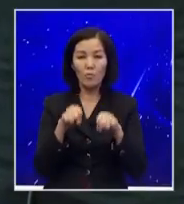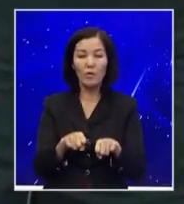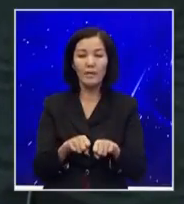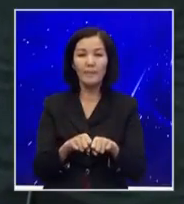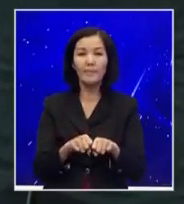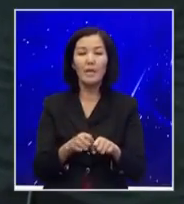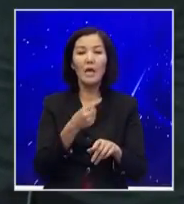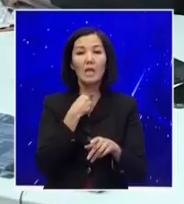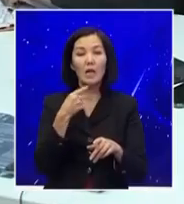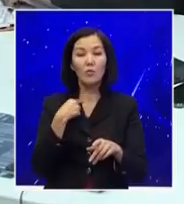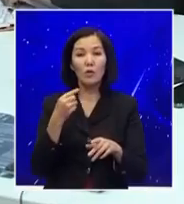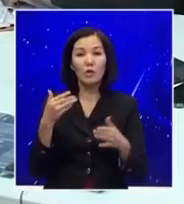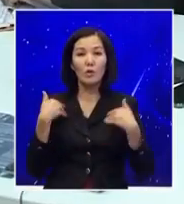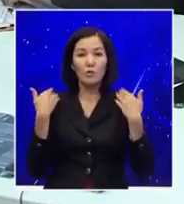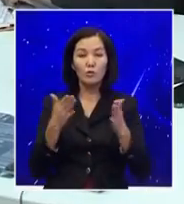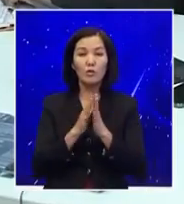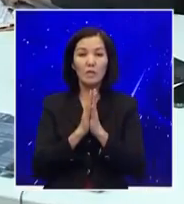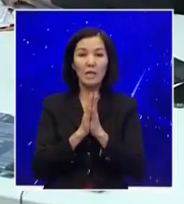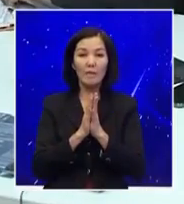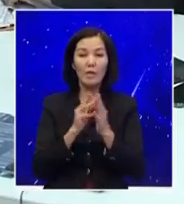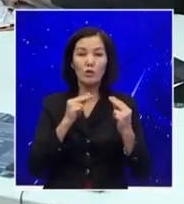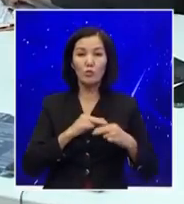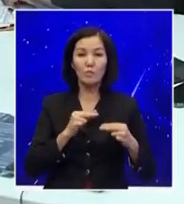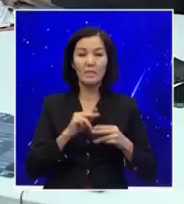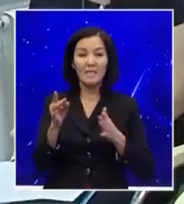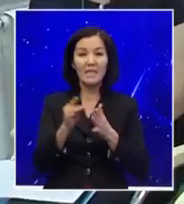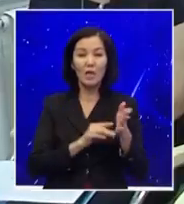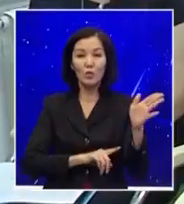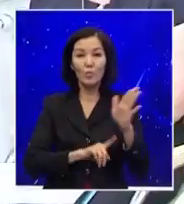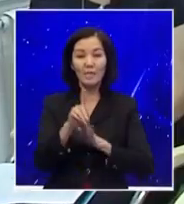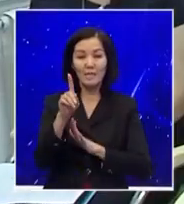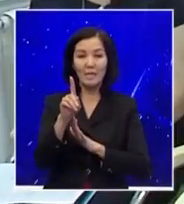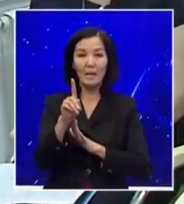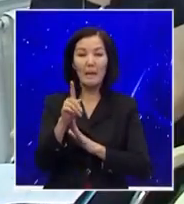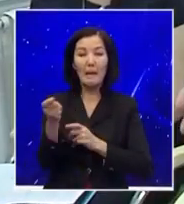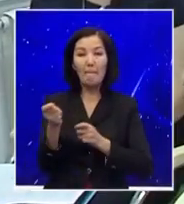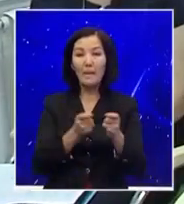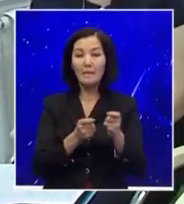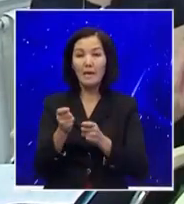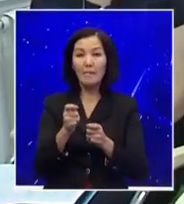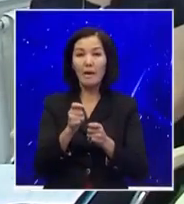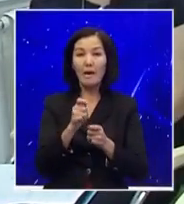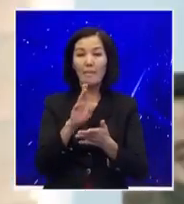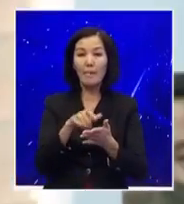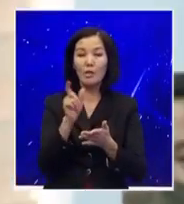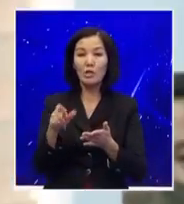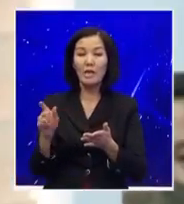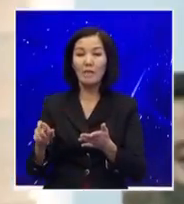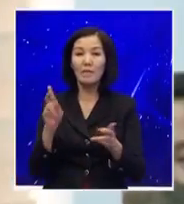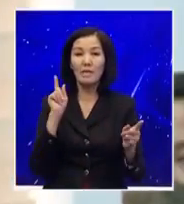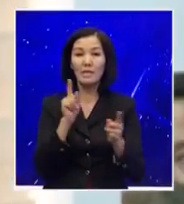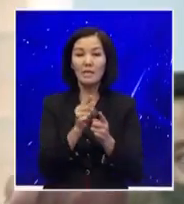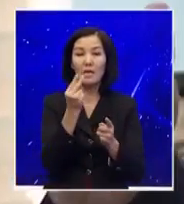мүшелері Талдықорғандағы ұсыныс талаптар бойынша жұмысты бірден бастады. Өңірдегі басқарма басшыларымен кездесіп, цифрландыру мен